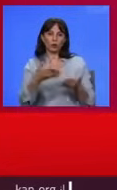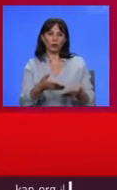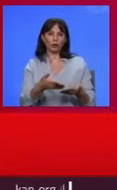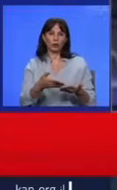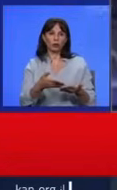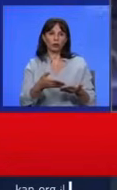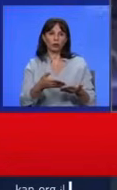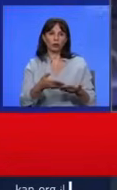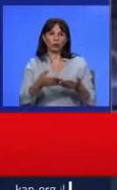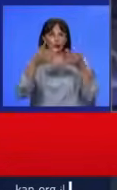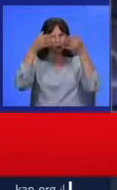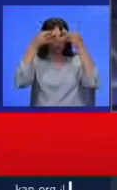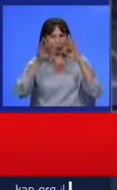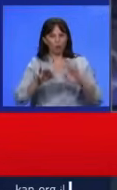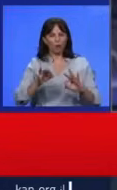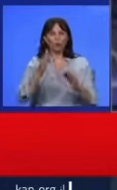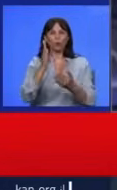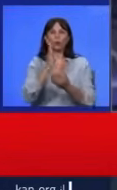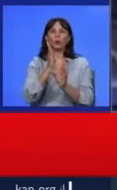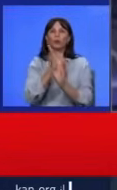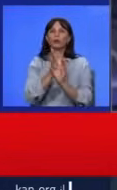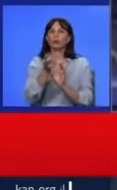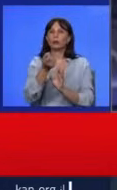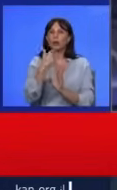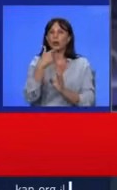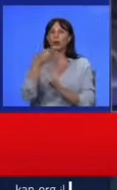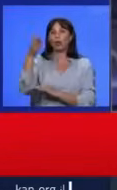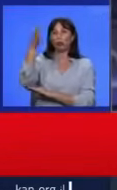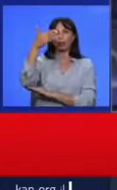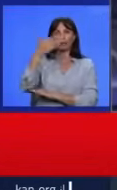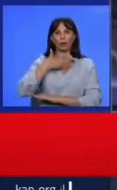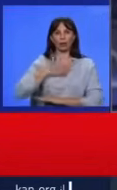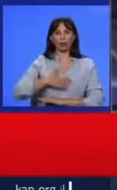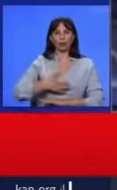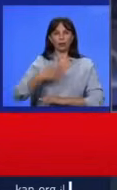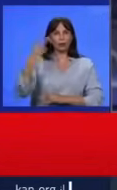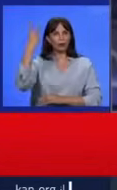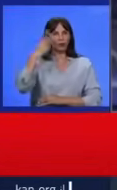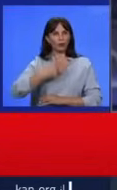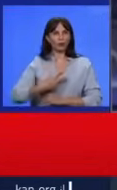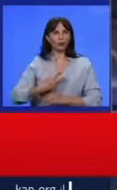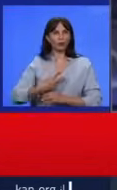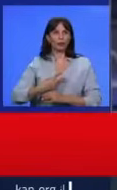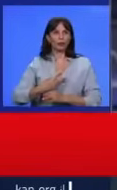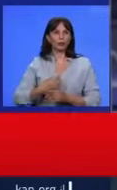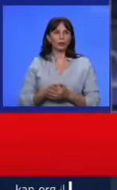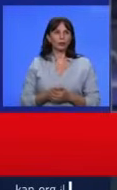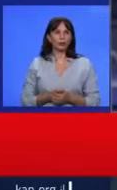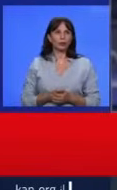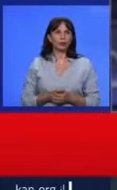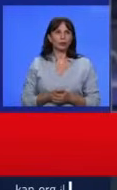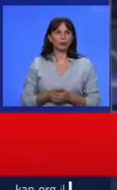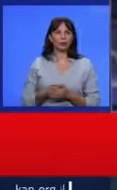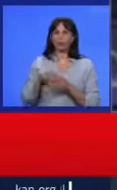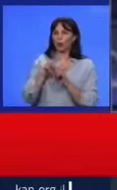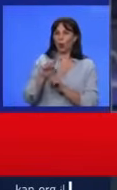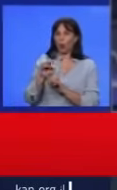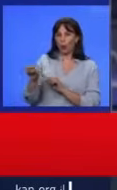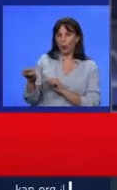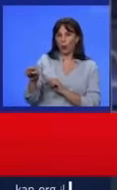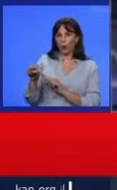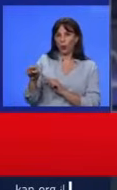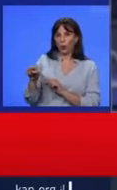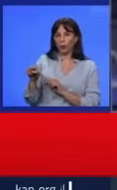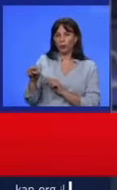המדינה. כבוד לפסיכיאטריה. המדינה רצתה להגיע לזה, תבין. זה לא הוא בהכרח, עכשיו הוא רוצה להגיע